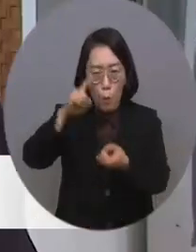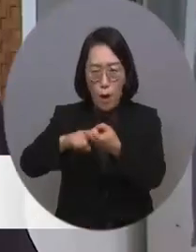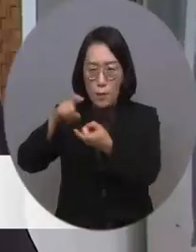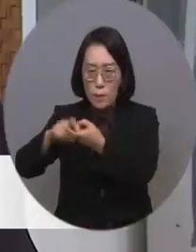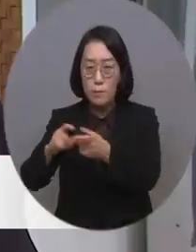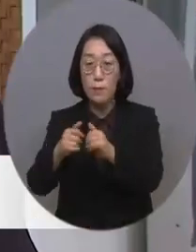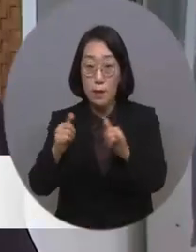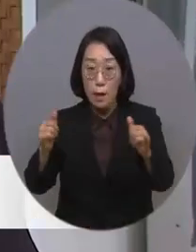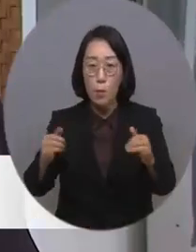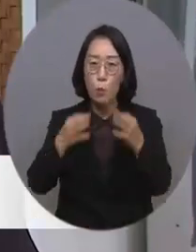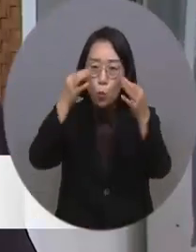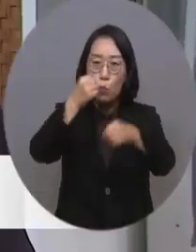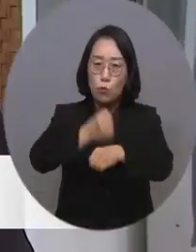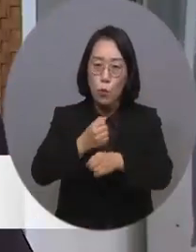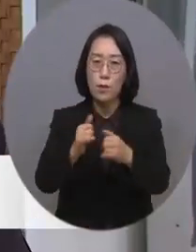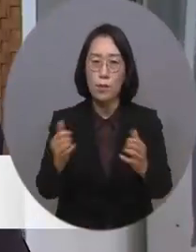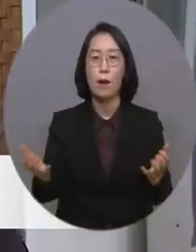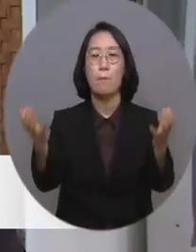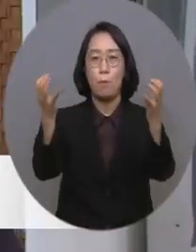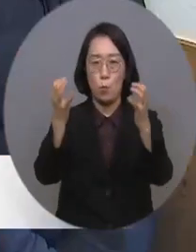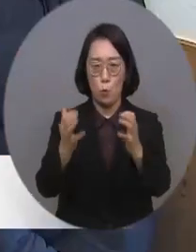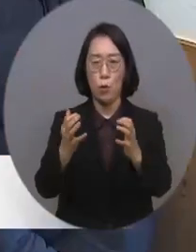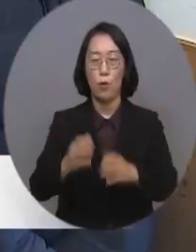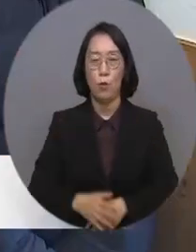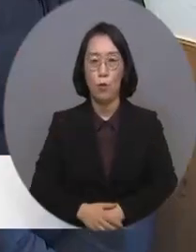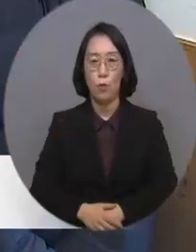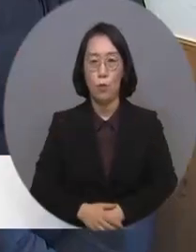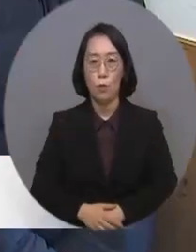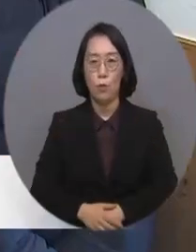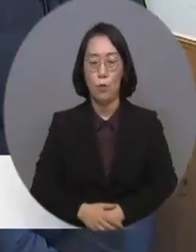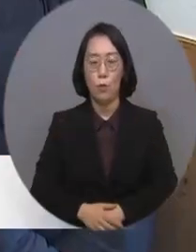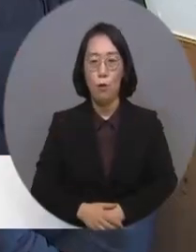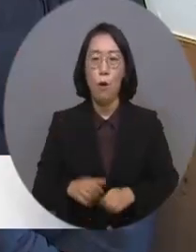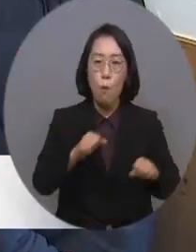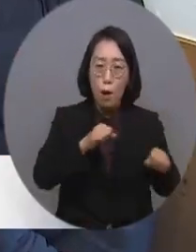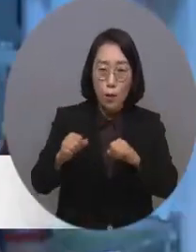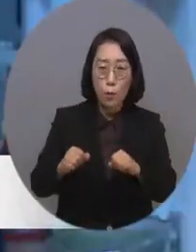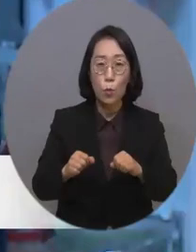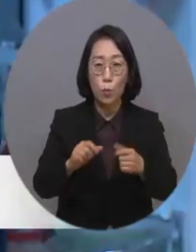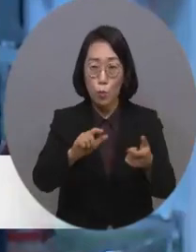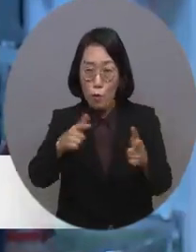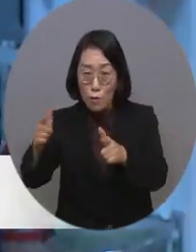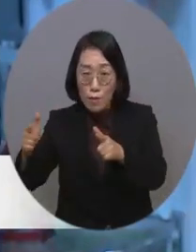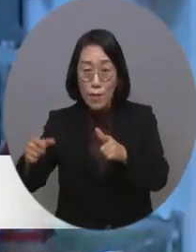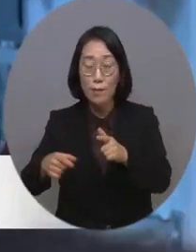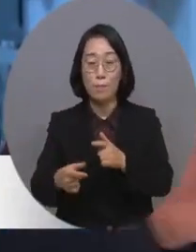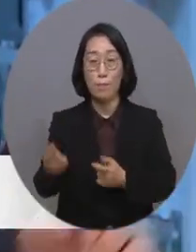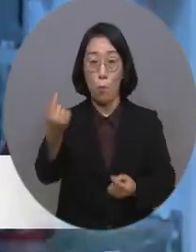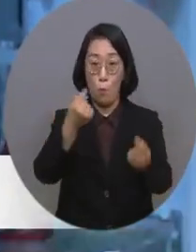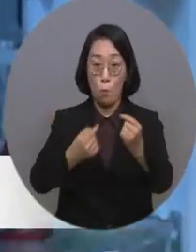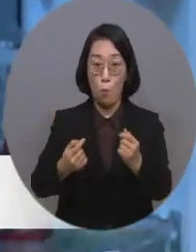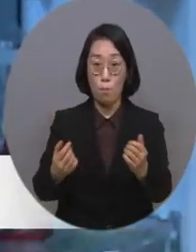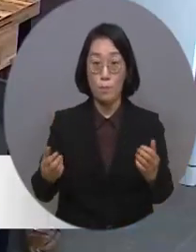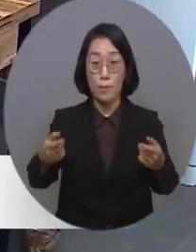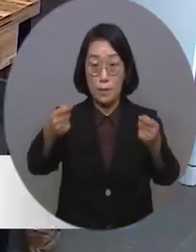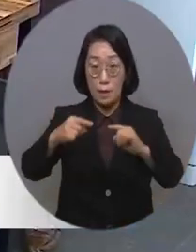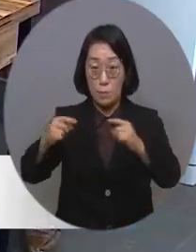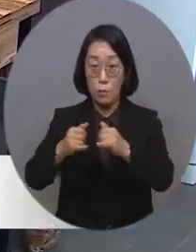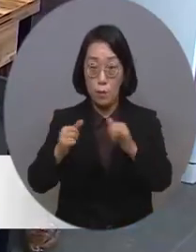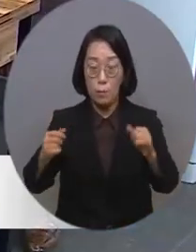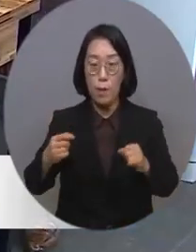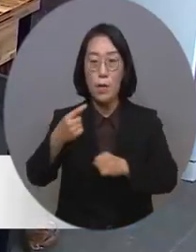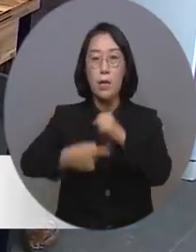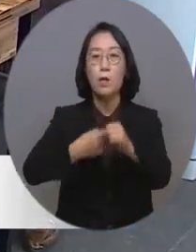갖고 노력해온 이들이 함께했습니다. 다양한 분야에서 활동하고 있는 이날 참석자들은 2022년 한 해를